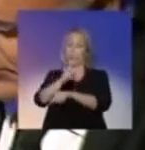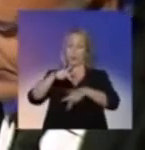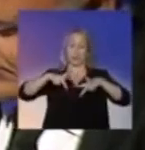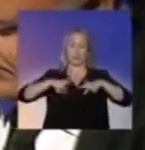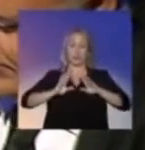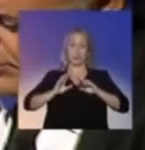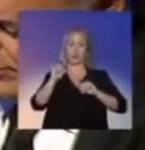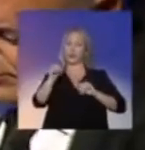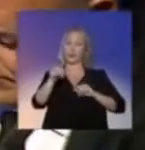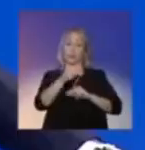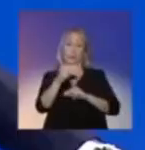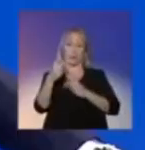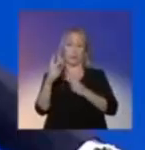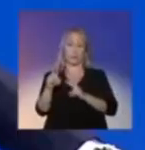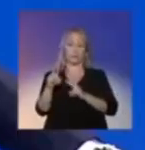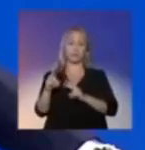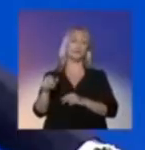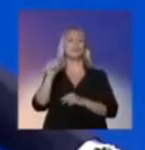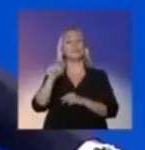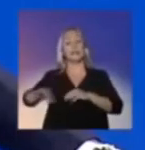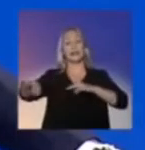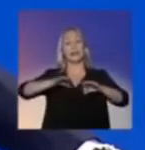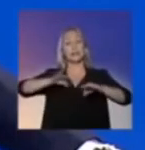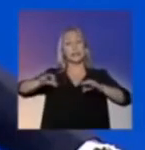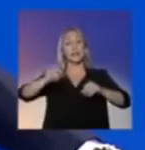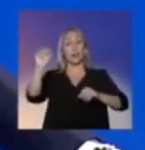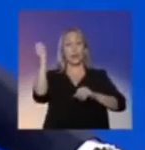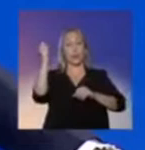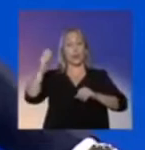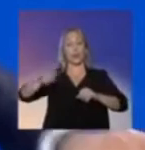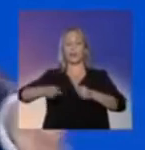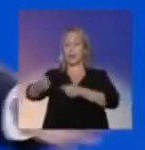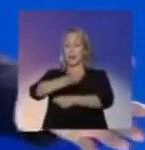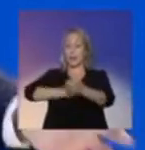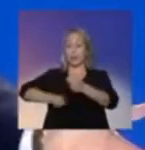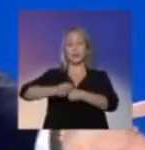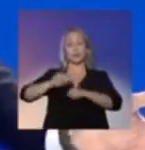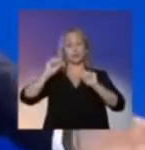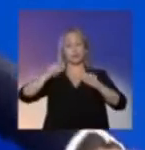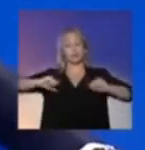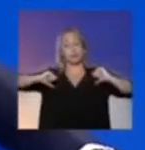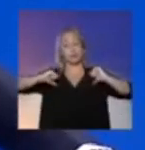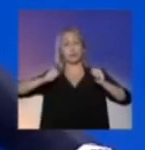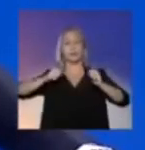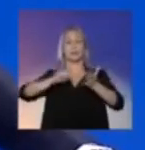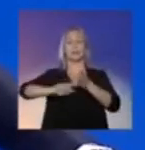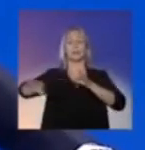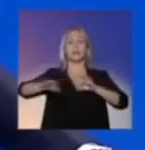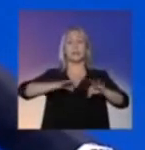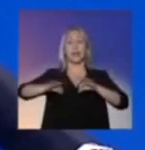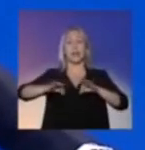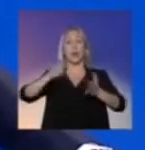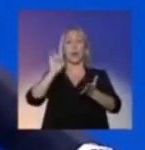στο σχέδιο εξυγίανσης της ΔΕΗ. Είναι ένα σχέδιο το οποίο είναι τολμηρό. Πρέπει καταρχάς να αποκατασταθεί